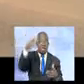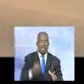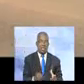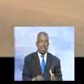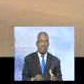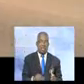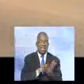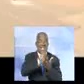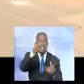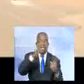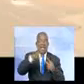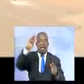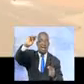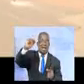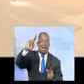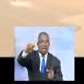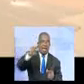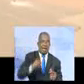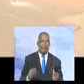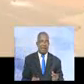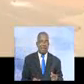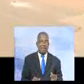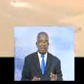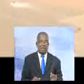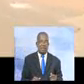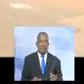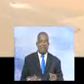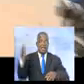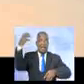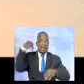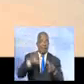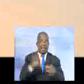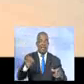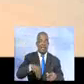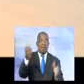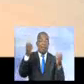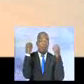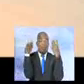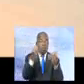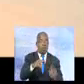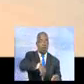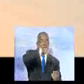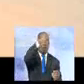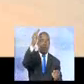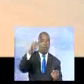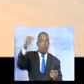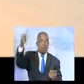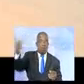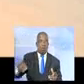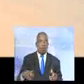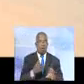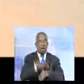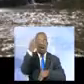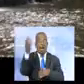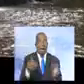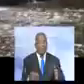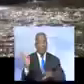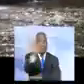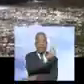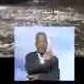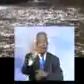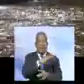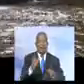du district des montagnes, région du Tonkmi. Autre caractéristique, après la forêt sacrée, les cascades naturelles